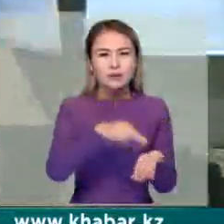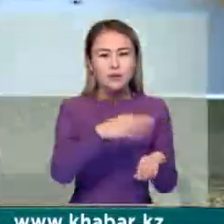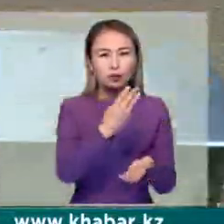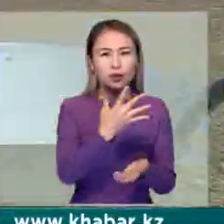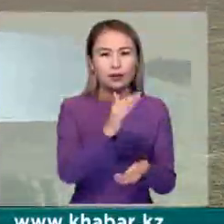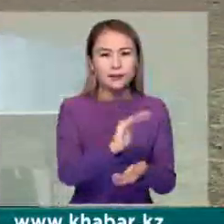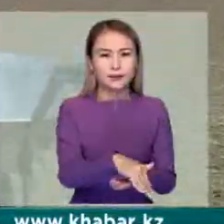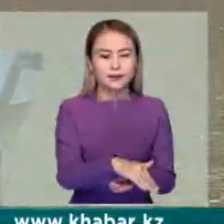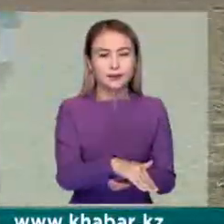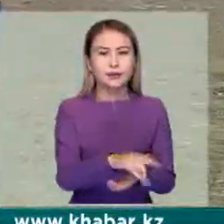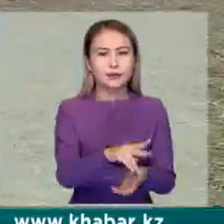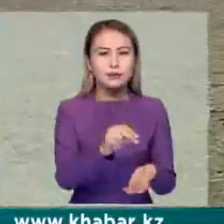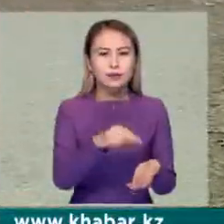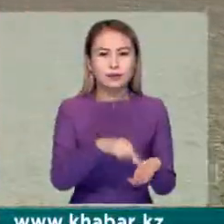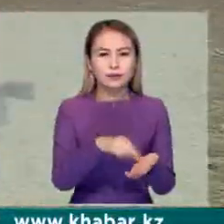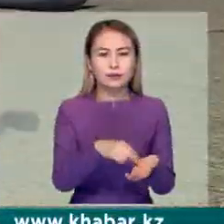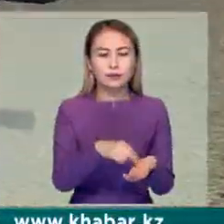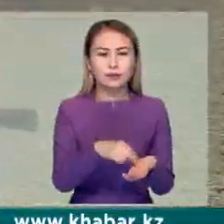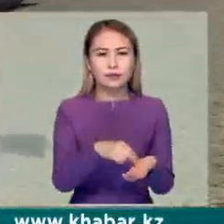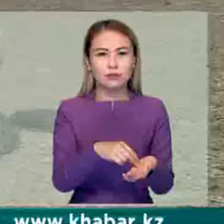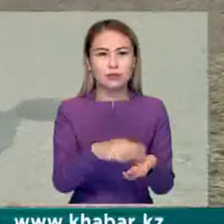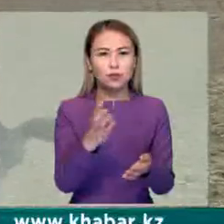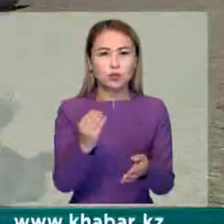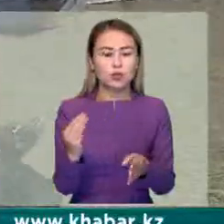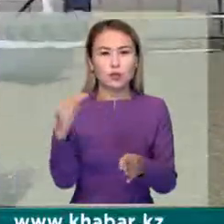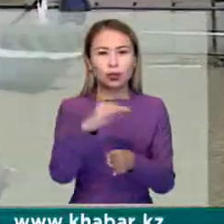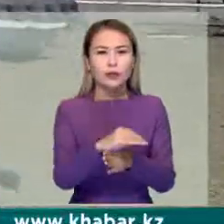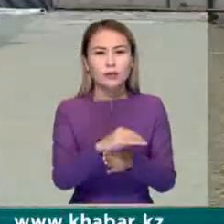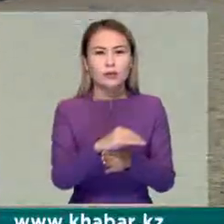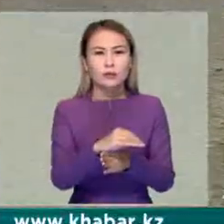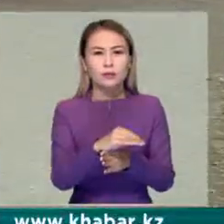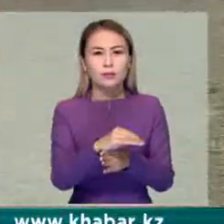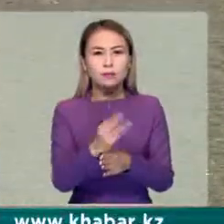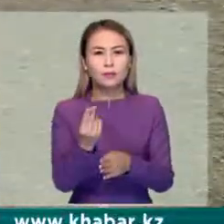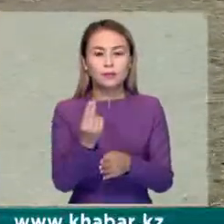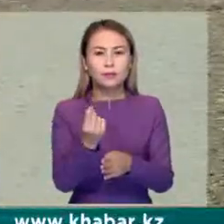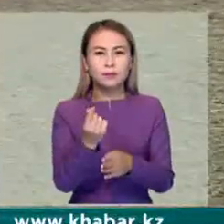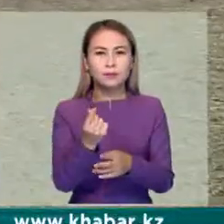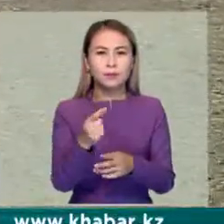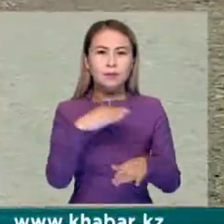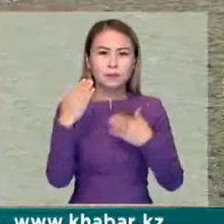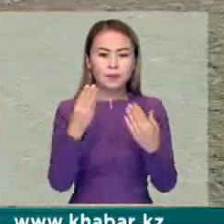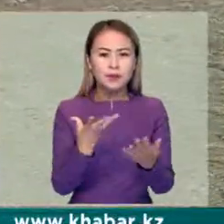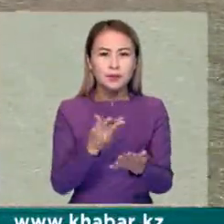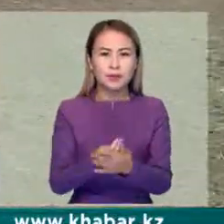мың теңге, бұл сомаға қосымша қасапшыға төлеу керек.